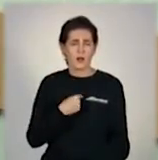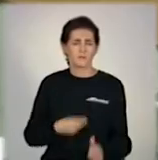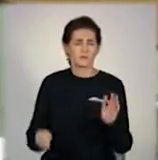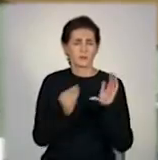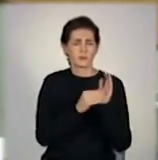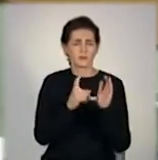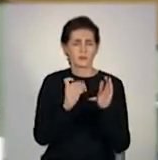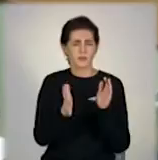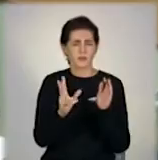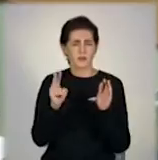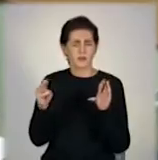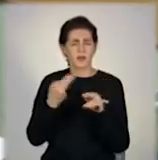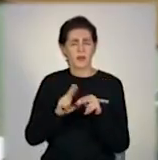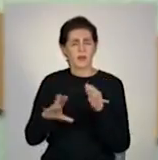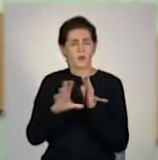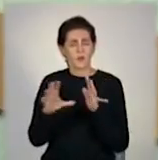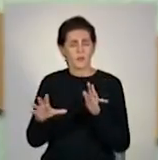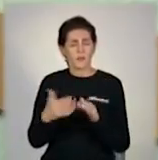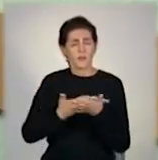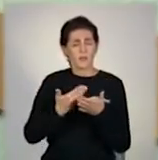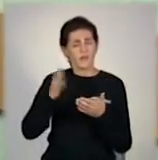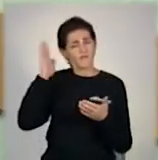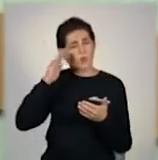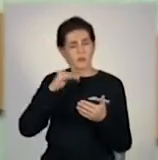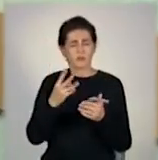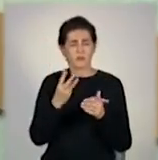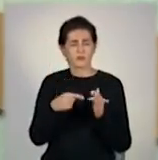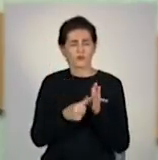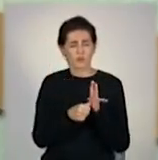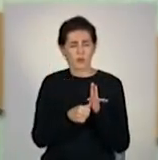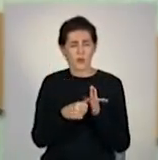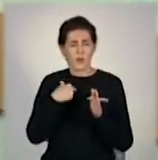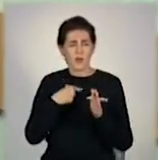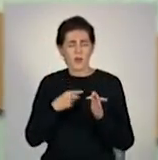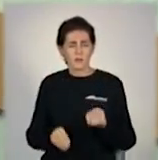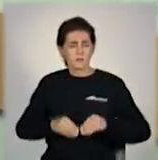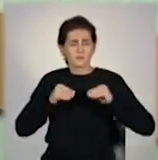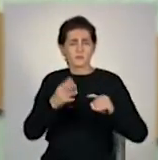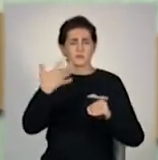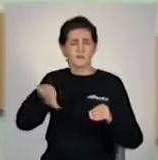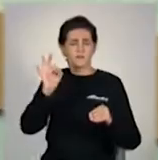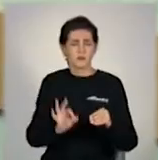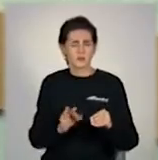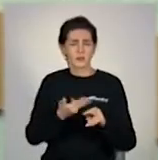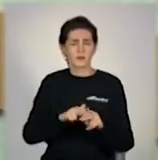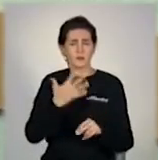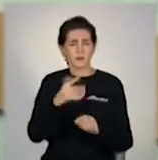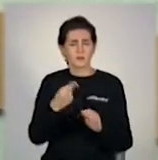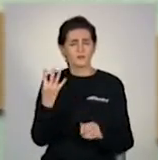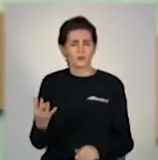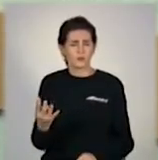150 кВт. Це електропостачання. Водопостачання 3,6, а ми призначаємо на 50%, тобто це